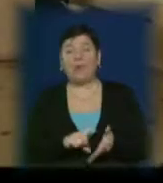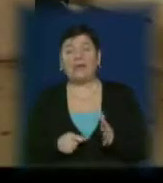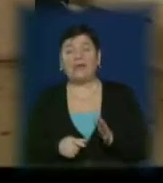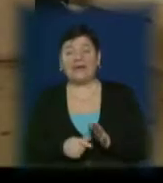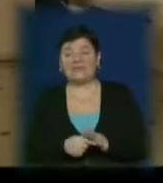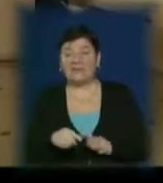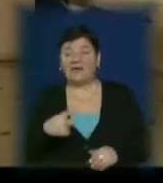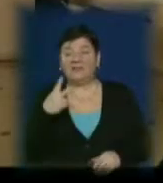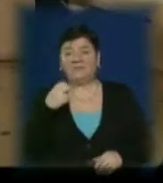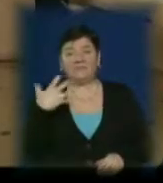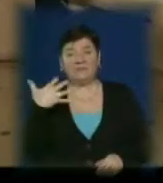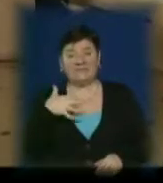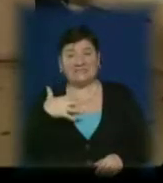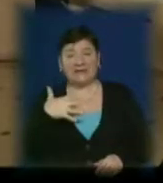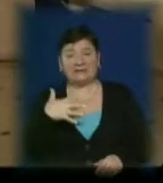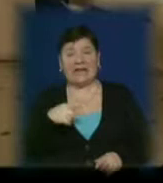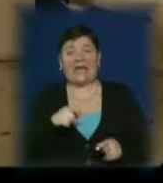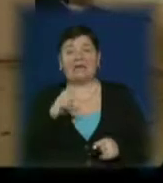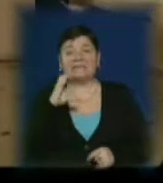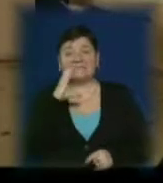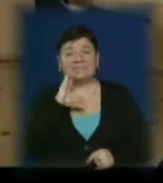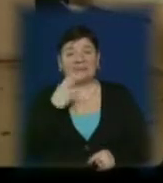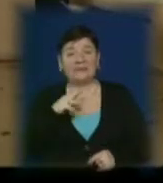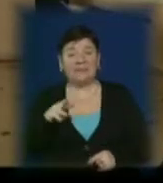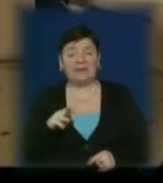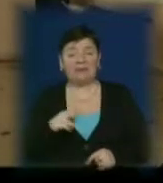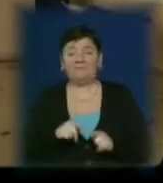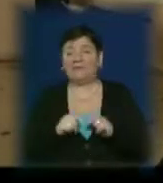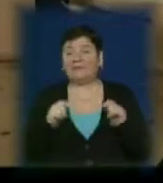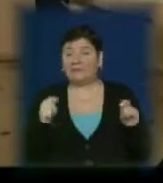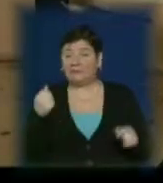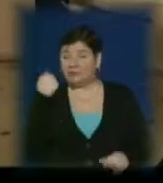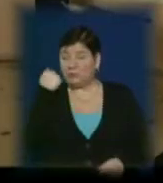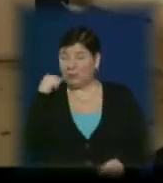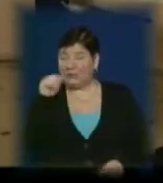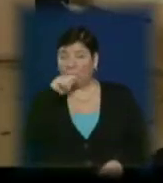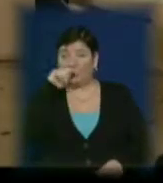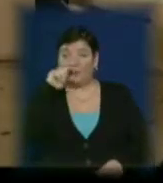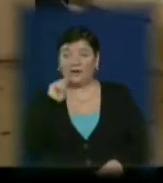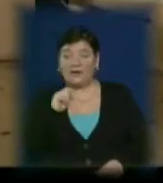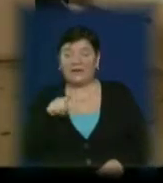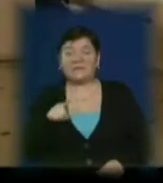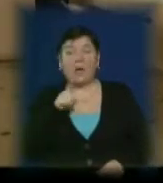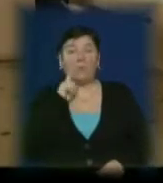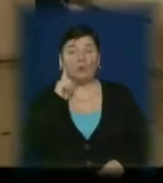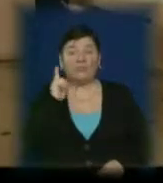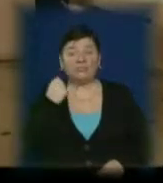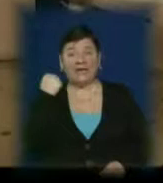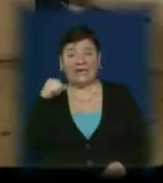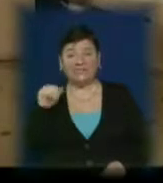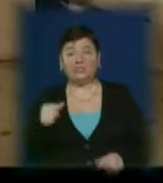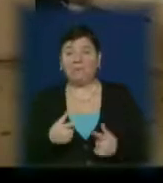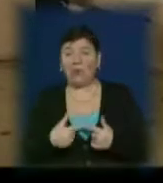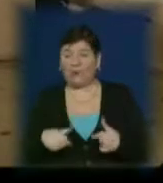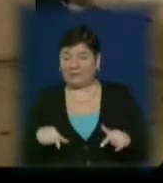класі 250 кубічних сантиметрів на чемпіонаті, на відкритому чемпіонаті України. Група М – це молодіжний чемпіонат, і група Д – це